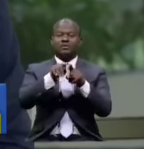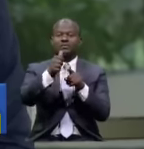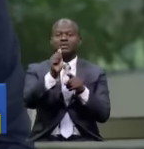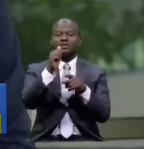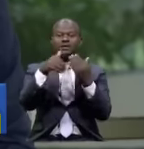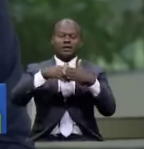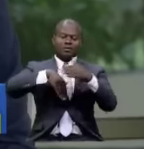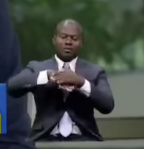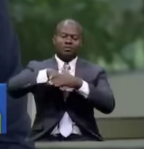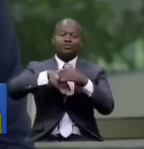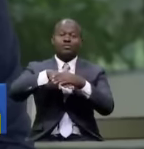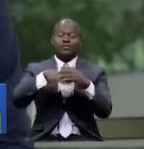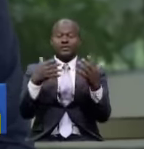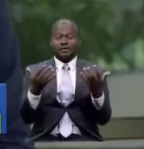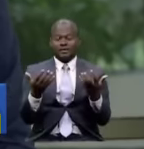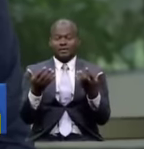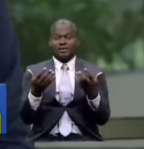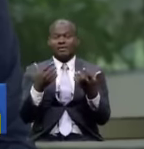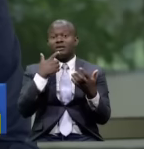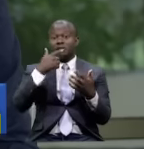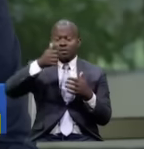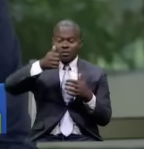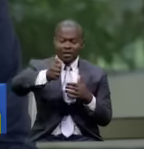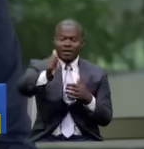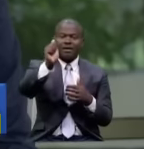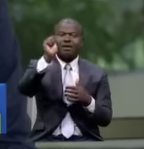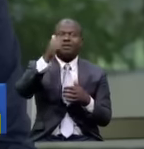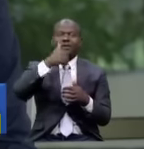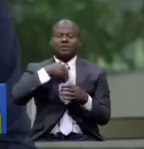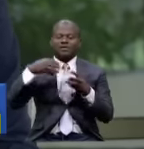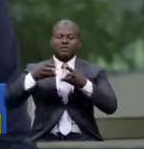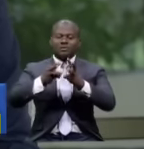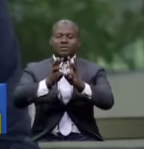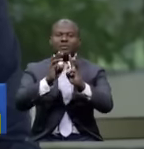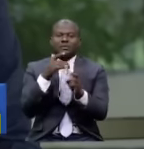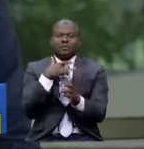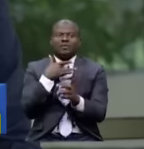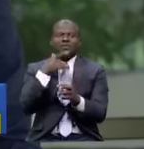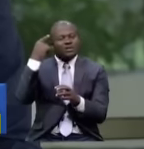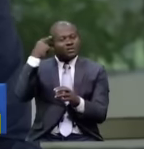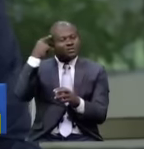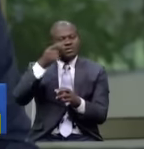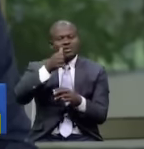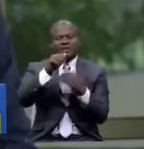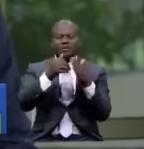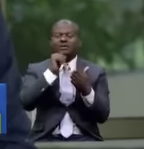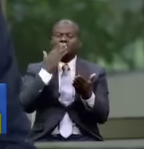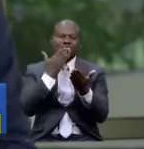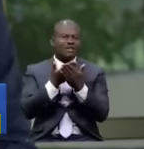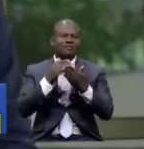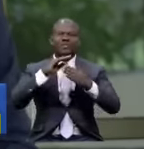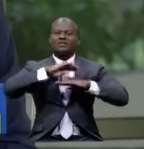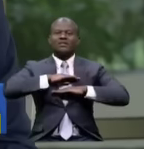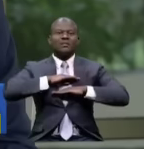ubwabo bafite ukuntu imyumvire yabo itari mizima bihagije cyo niko nakivuga